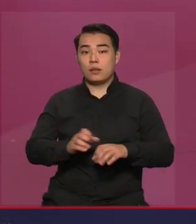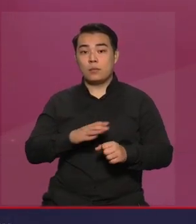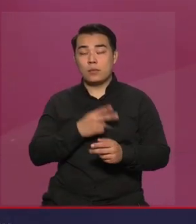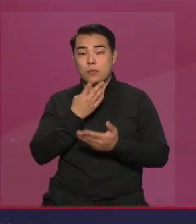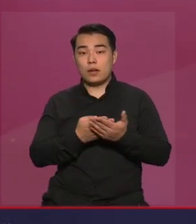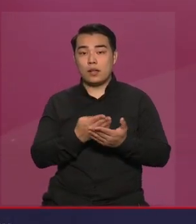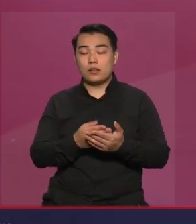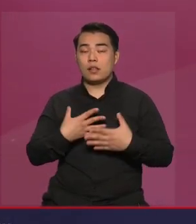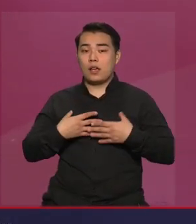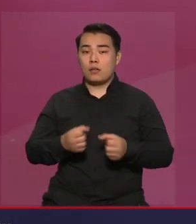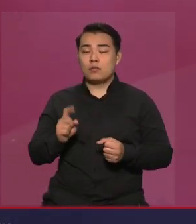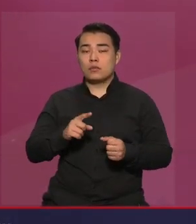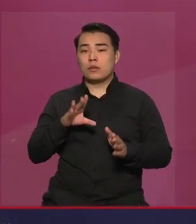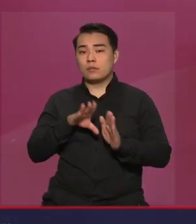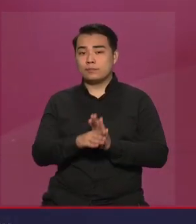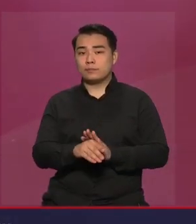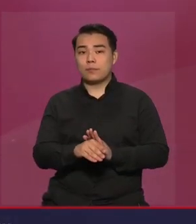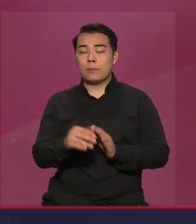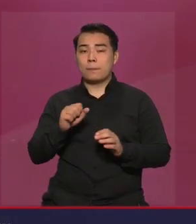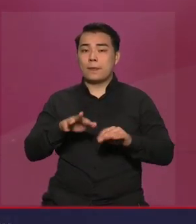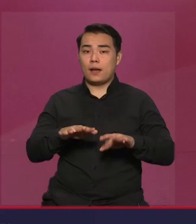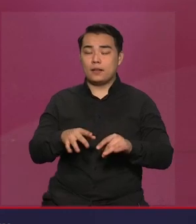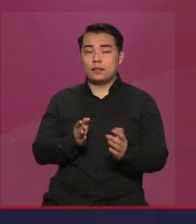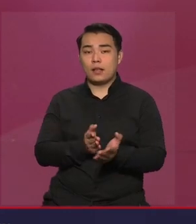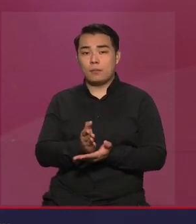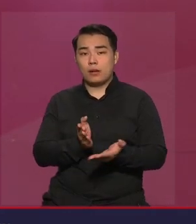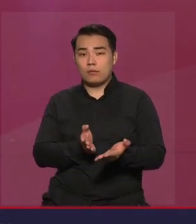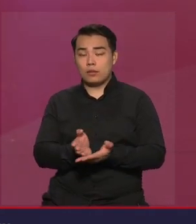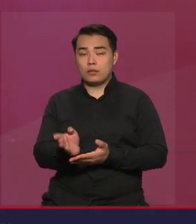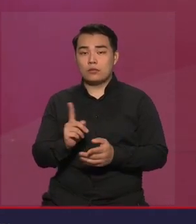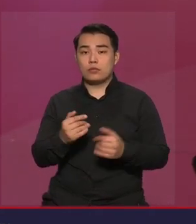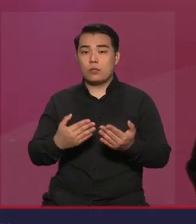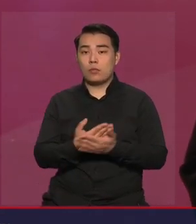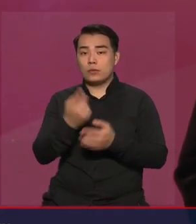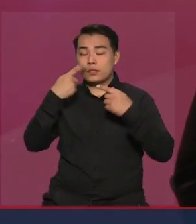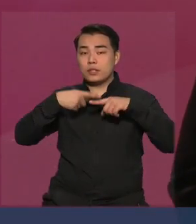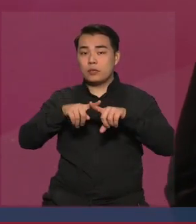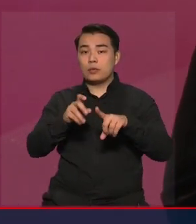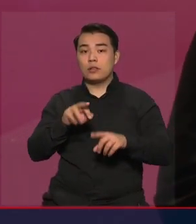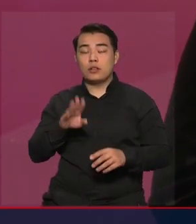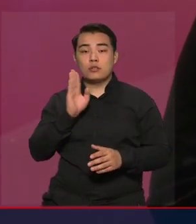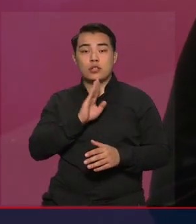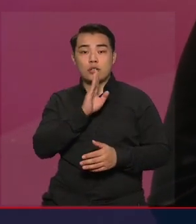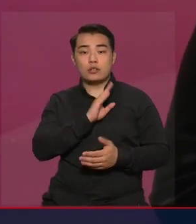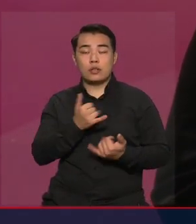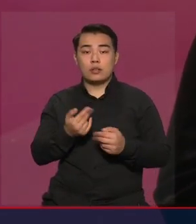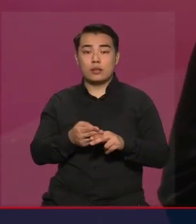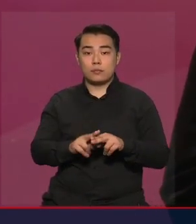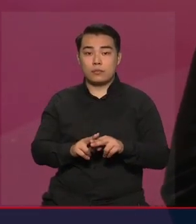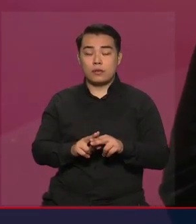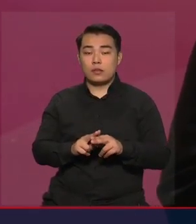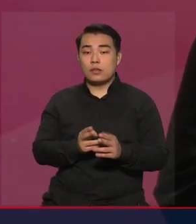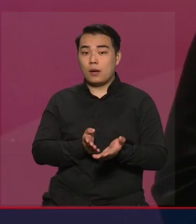все сферы: репродуктивное здоровье, все, что касается IT-продвижения, новые технологии для женщин в